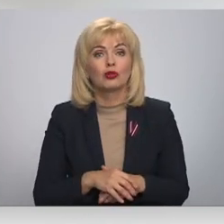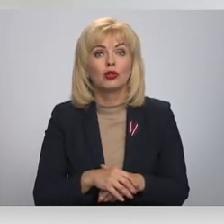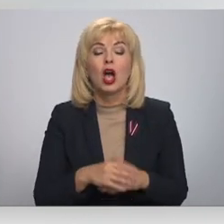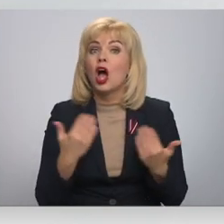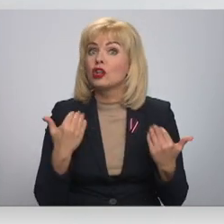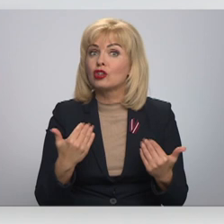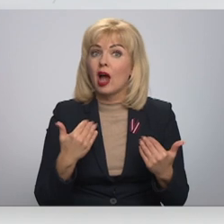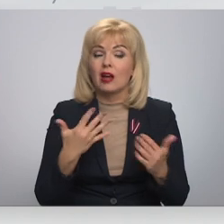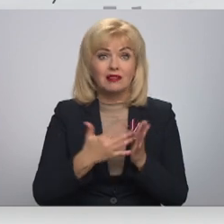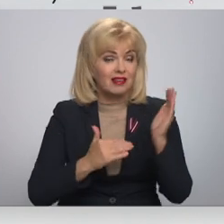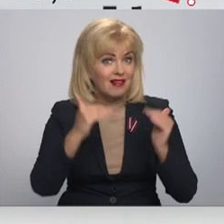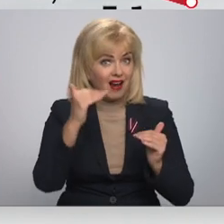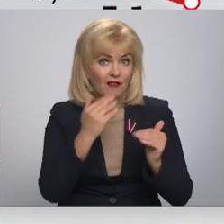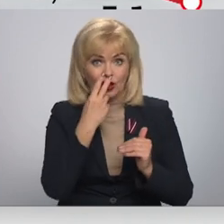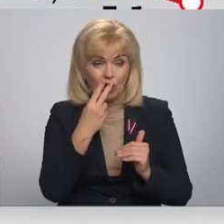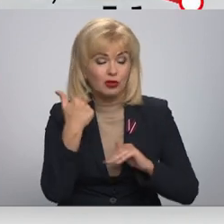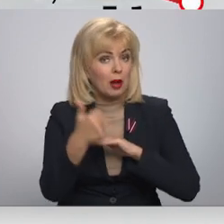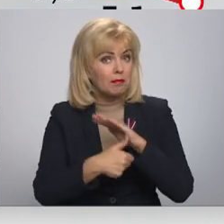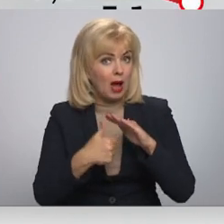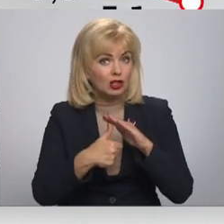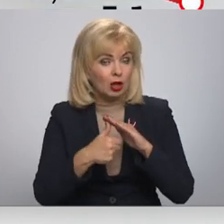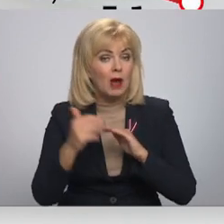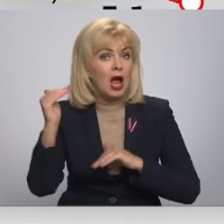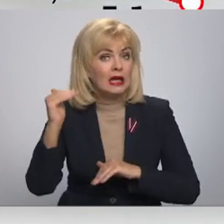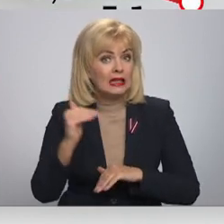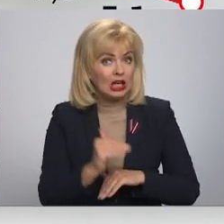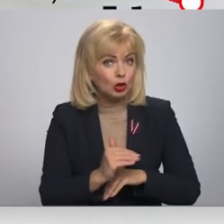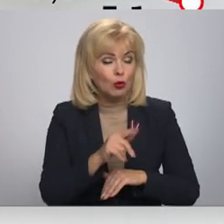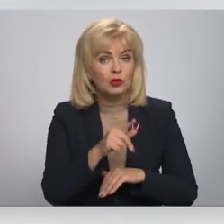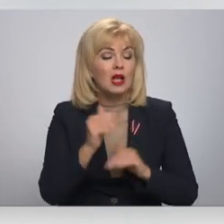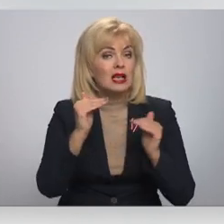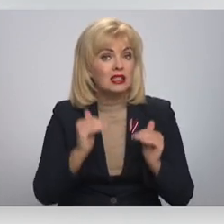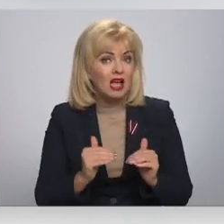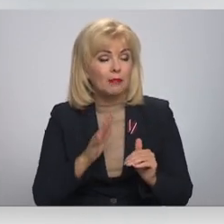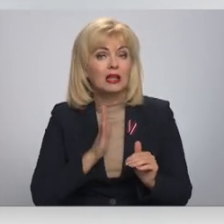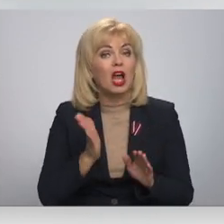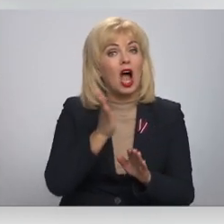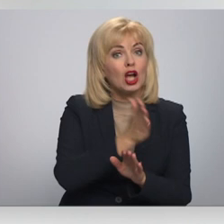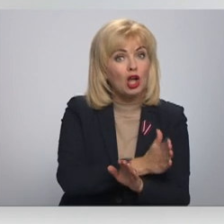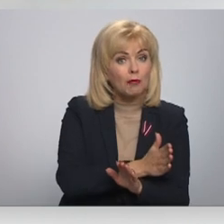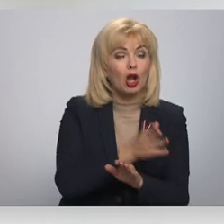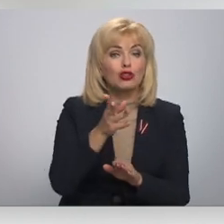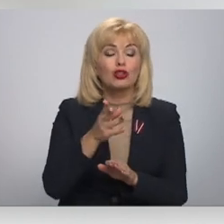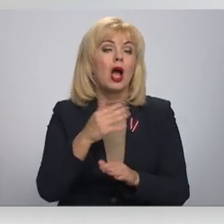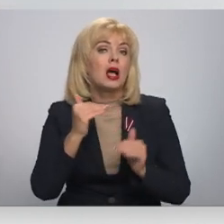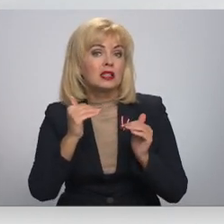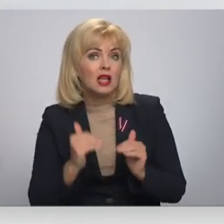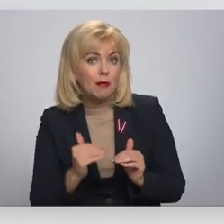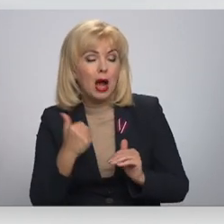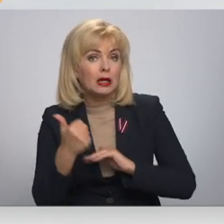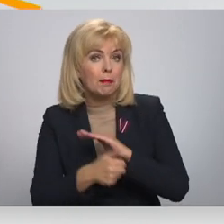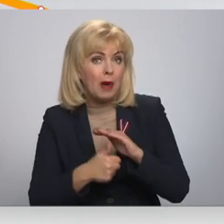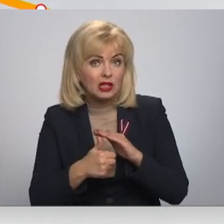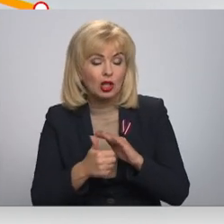Un šajās grafikās redzama bezdarba rādītāja krituma. Tas ir zemāks nekā iepriekš. Ievērojami zemāka bezdarba